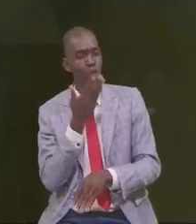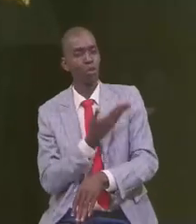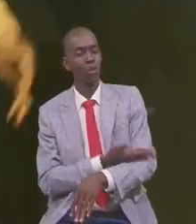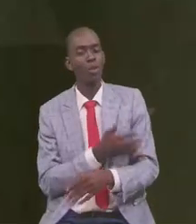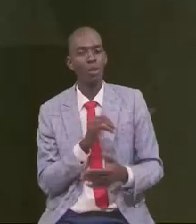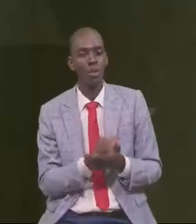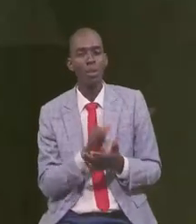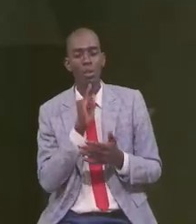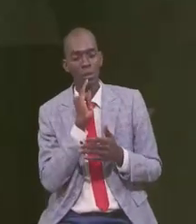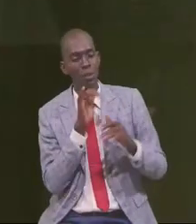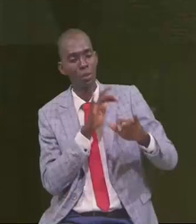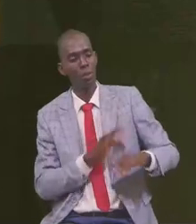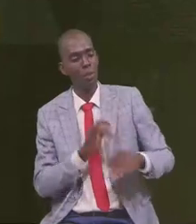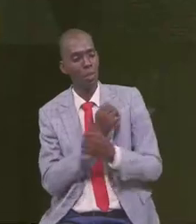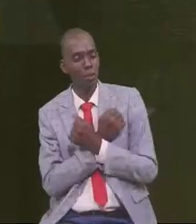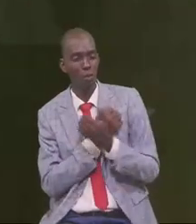transformation déjà là.